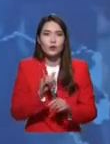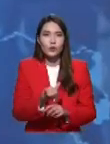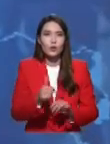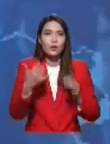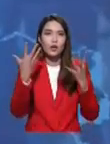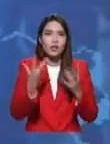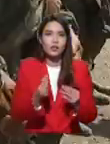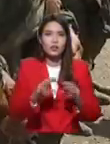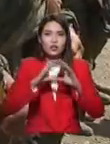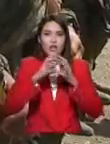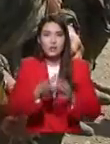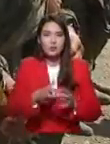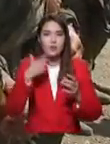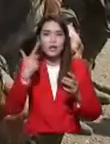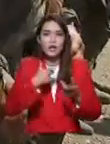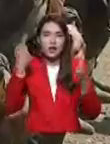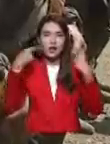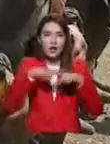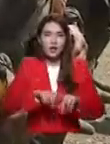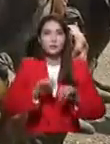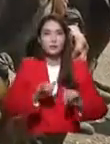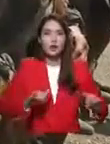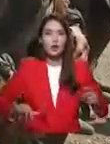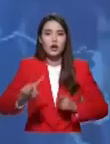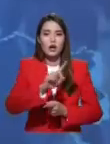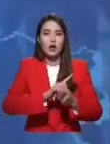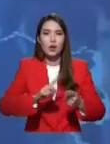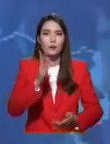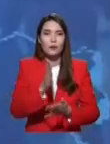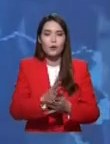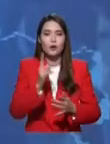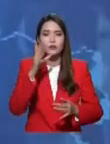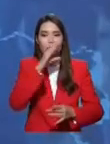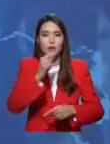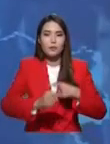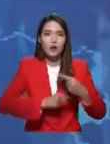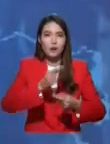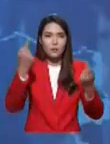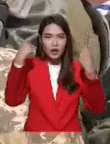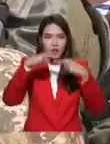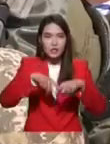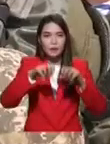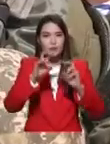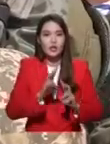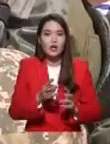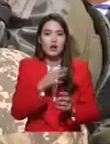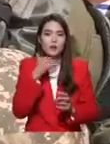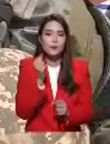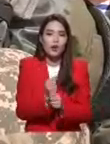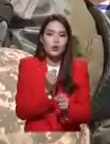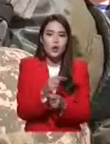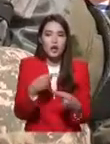Сегодня в мировой системе обороны происходят масштабные изменения. Все больше распространения получают современные методы и приемы ведения боевых